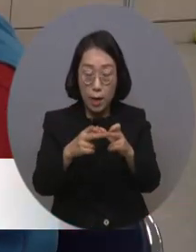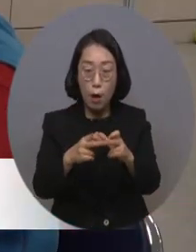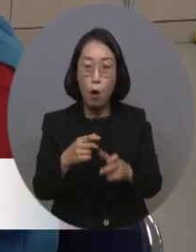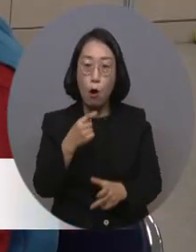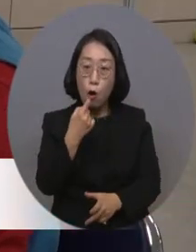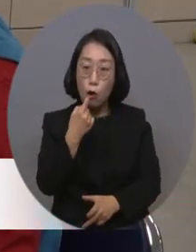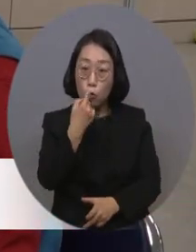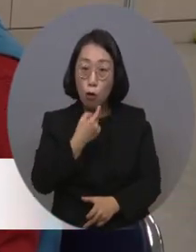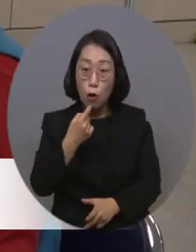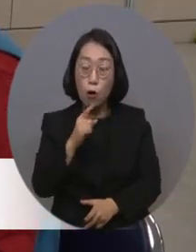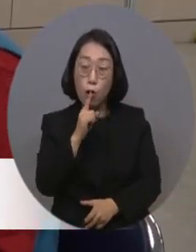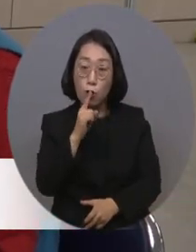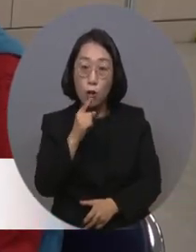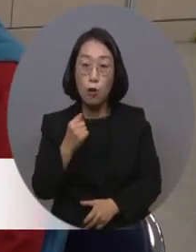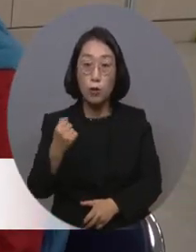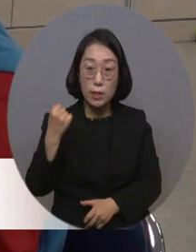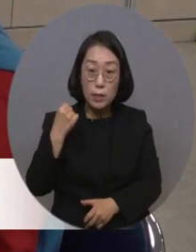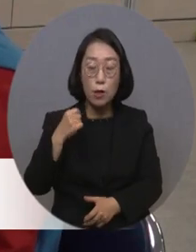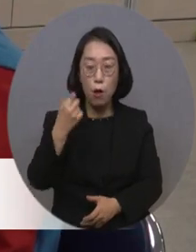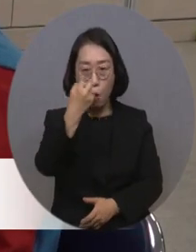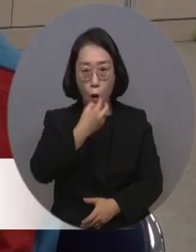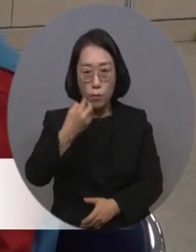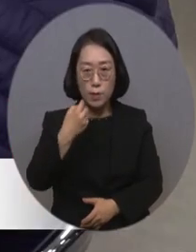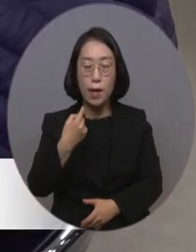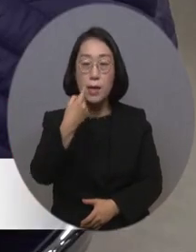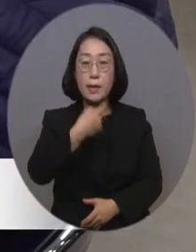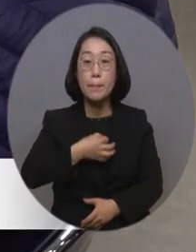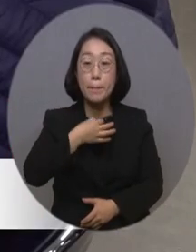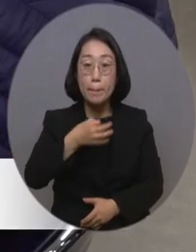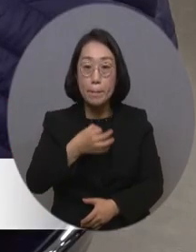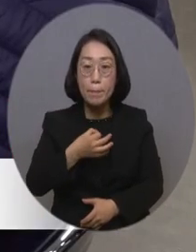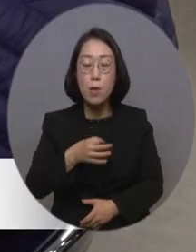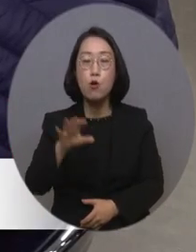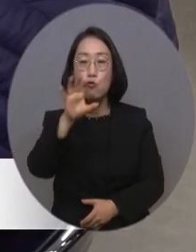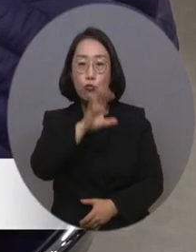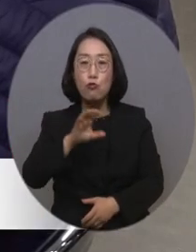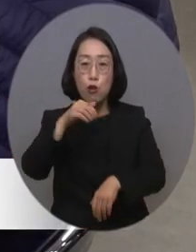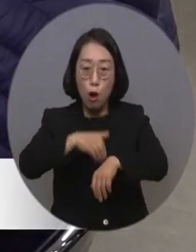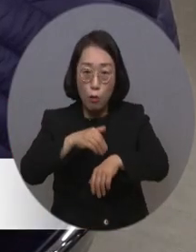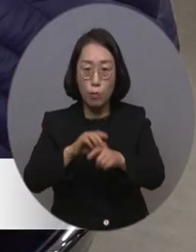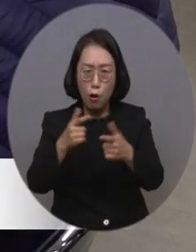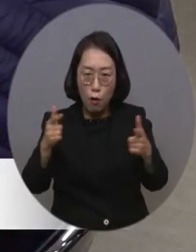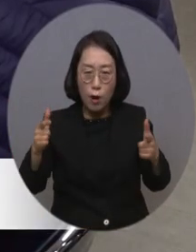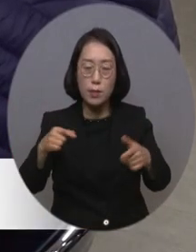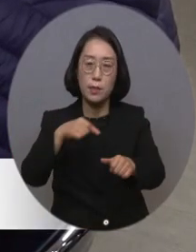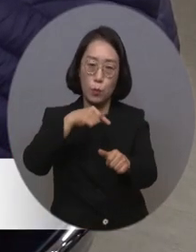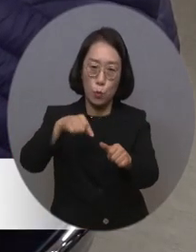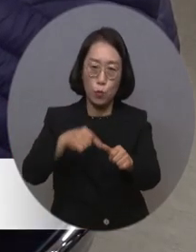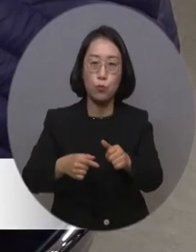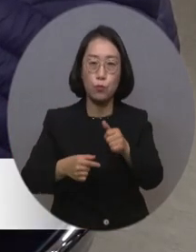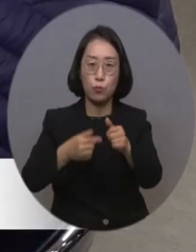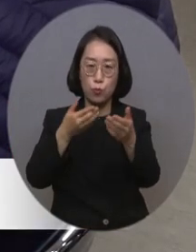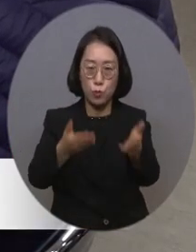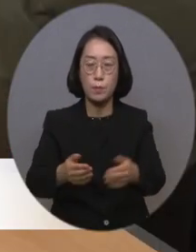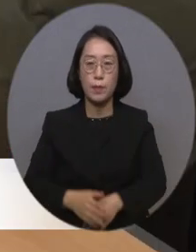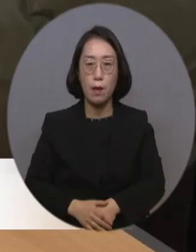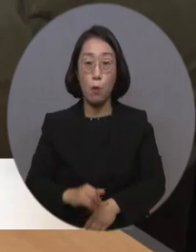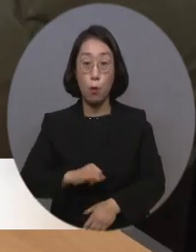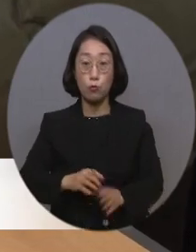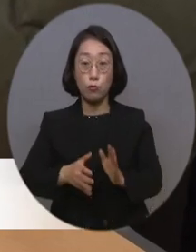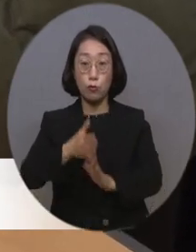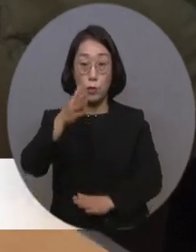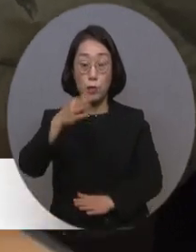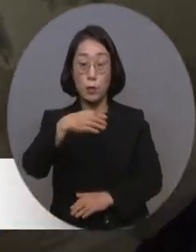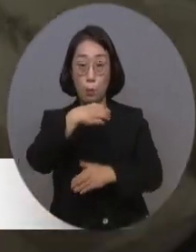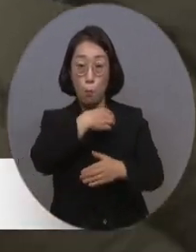검사하고 그에 맞는 구강 조음기관 운동 훈련 등 다양한 프로그램과 게임을 진행했습니다. 원주시